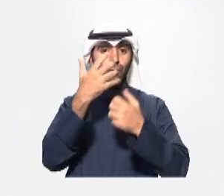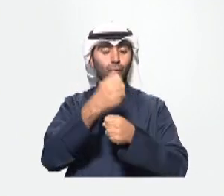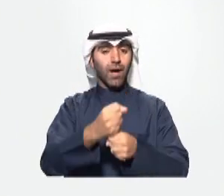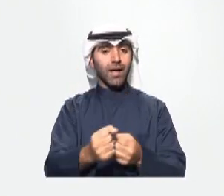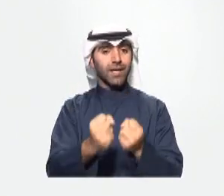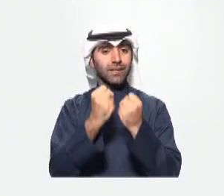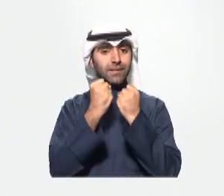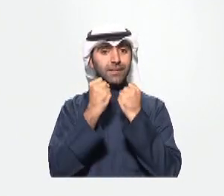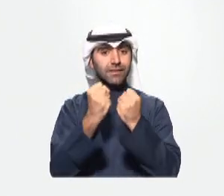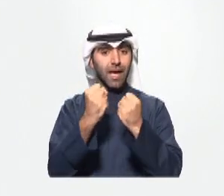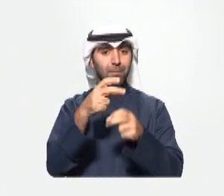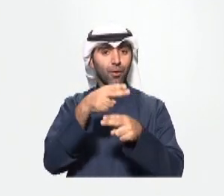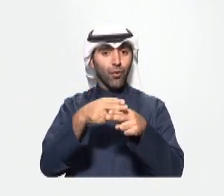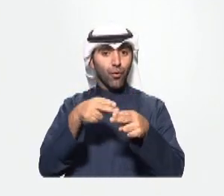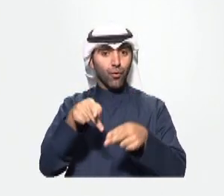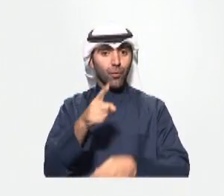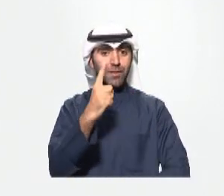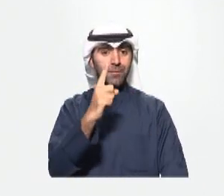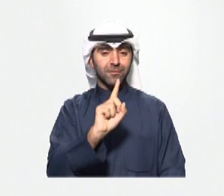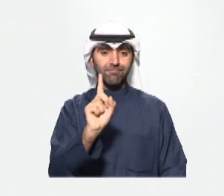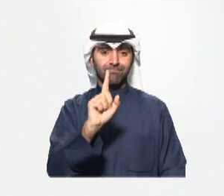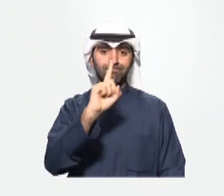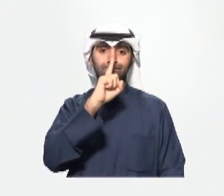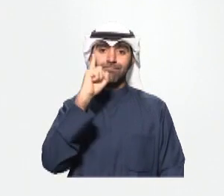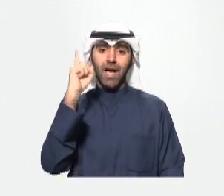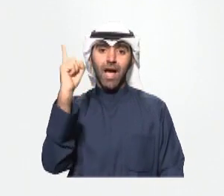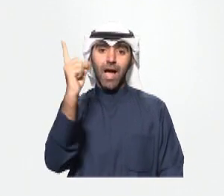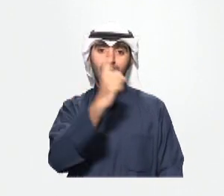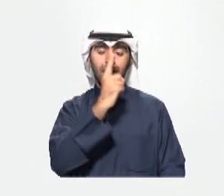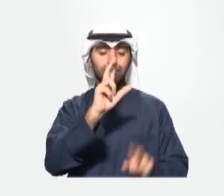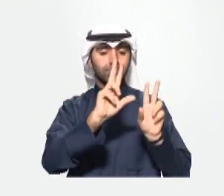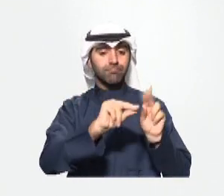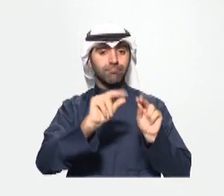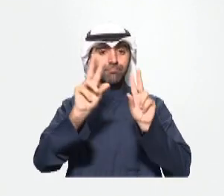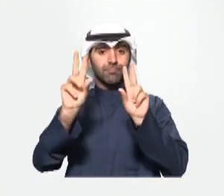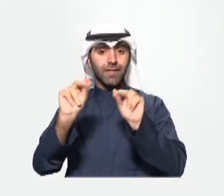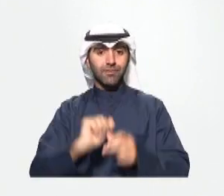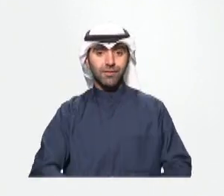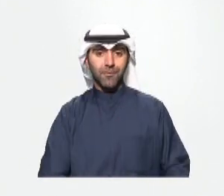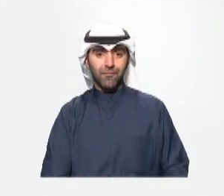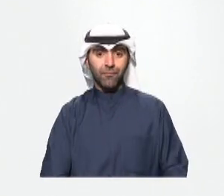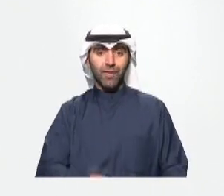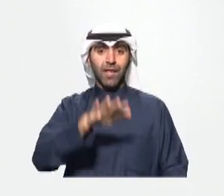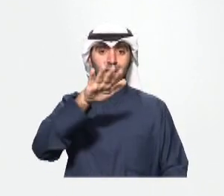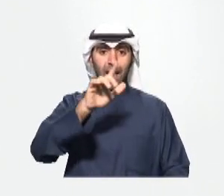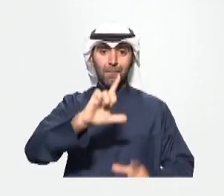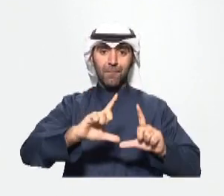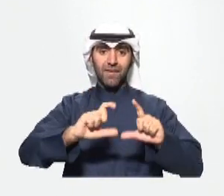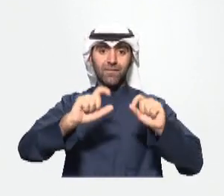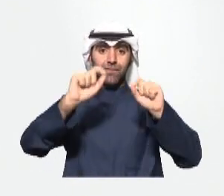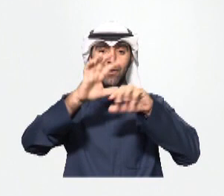هذه الجائحة، وتم التعامل واستخدامها كذلك في أزمات وبائية أخرى على